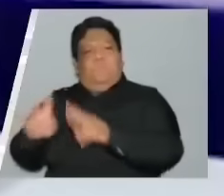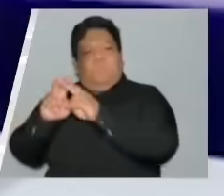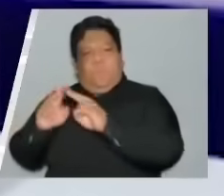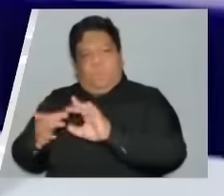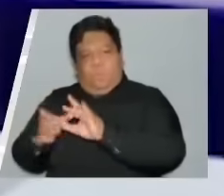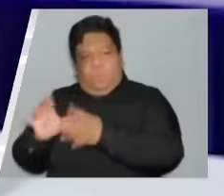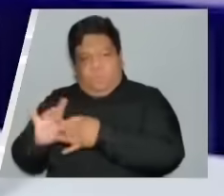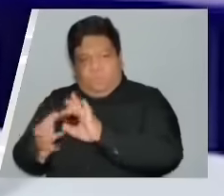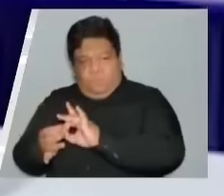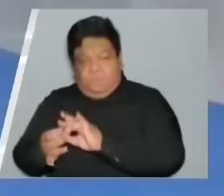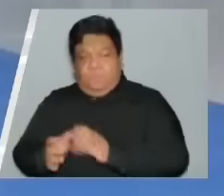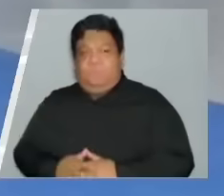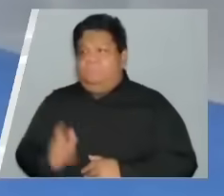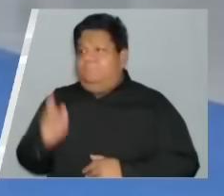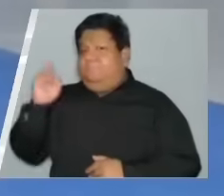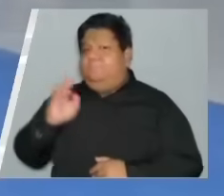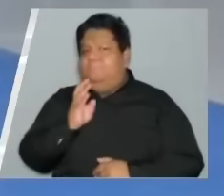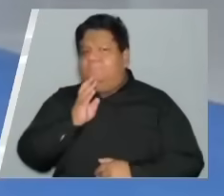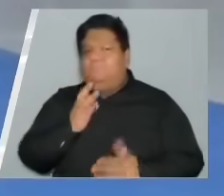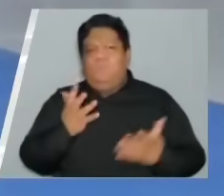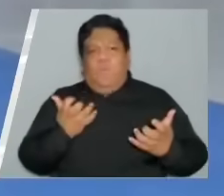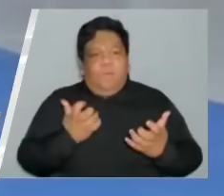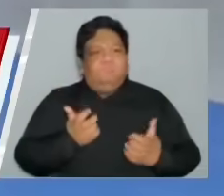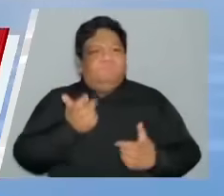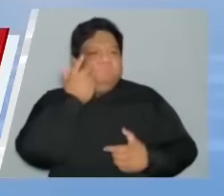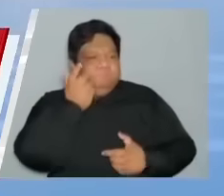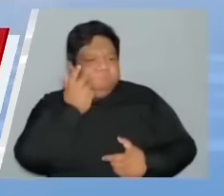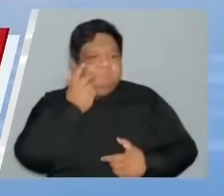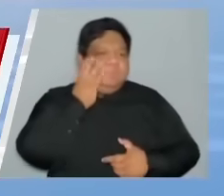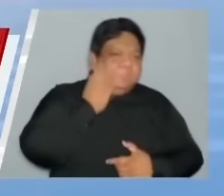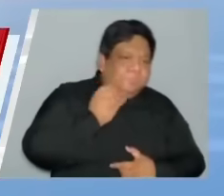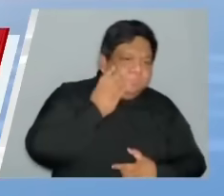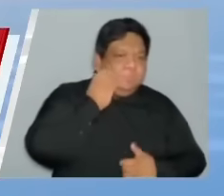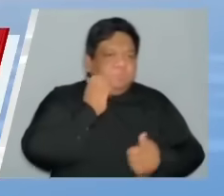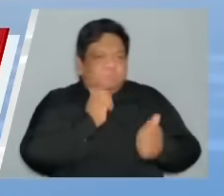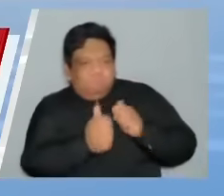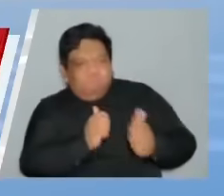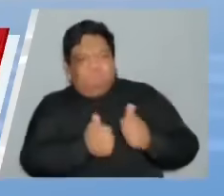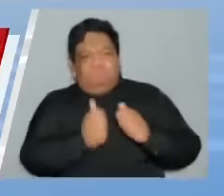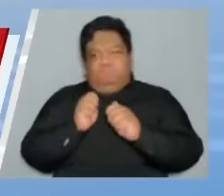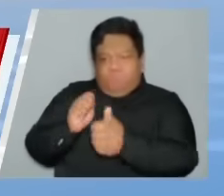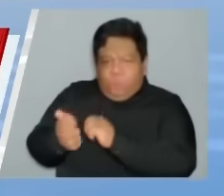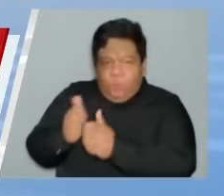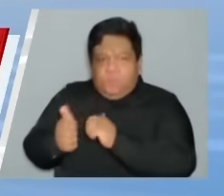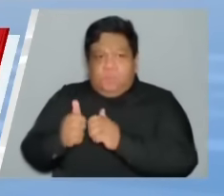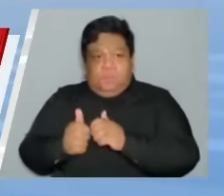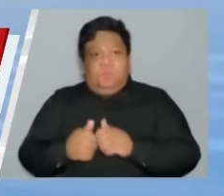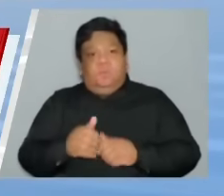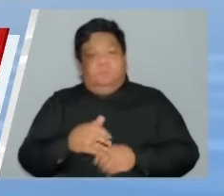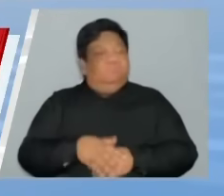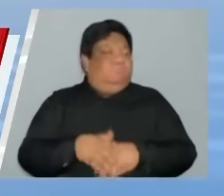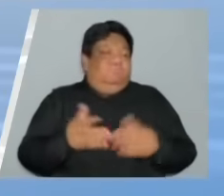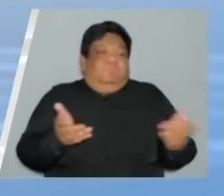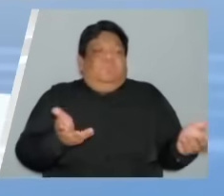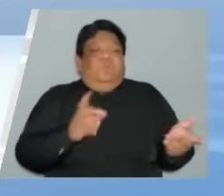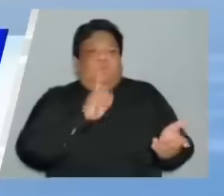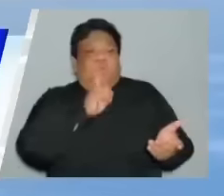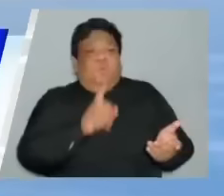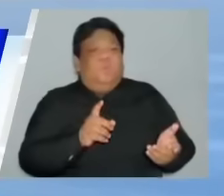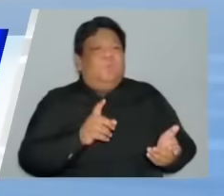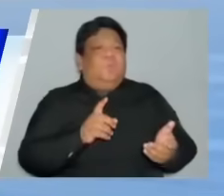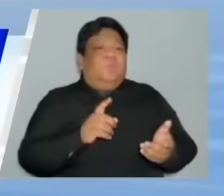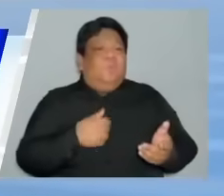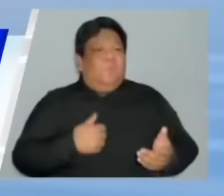yung nerves ko and yung sarili ko sa competition. And ano po eh, gusto kong magkamali